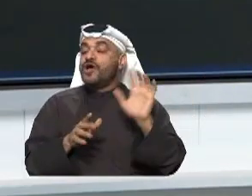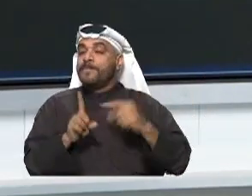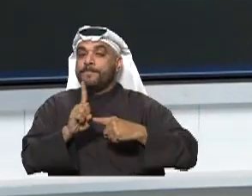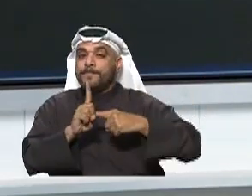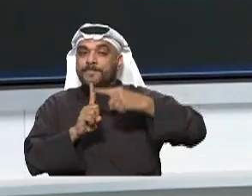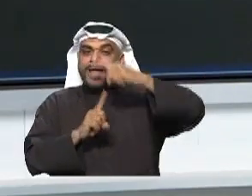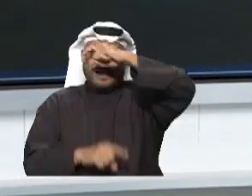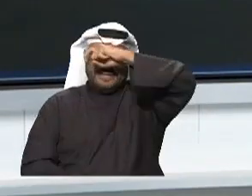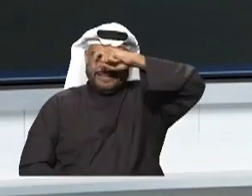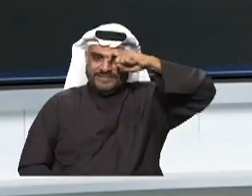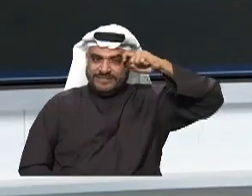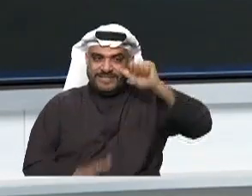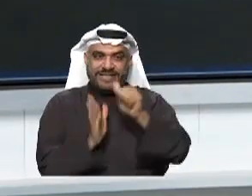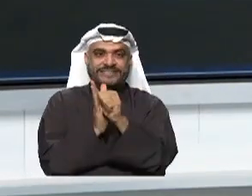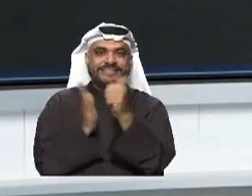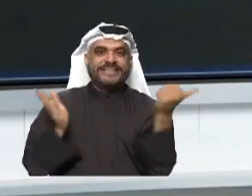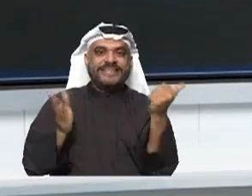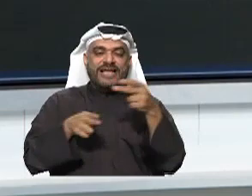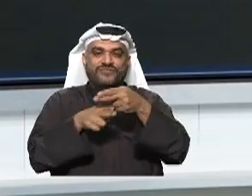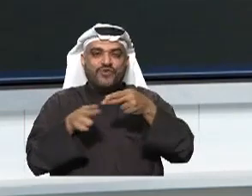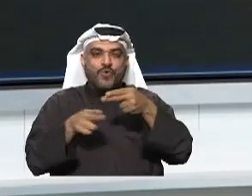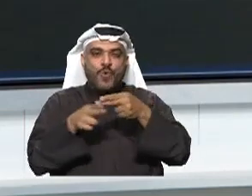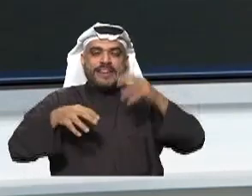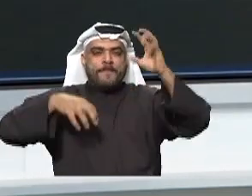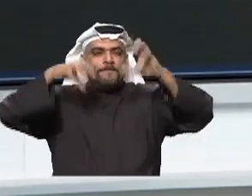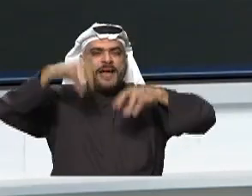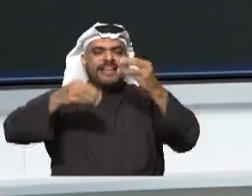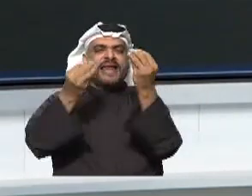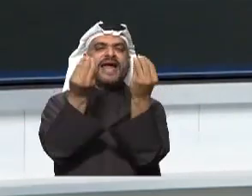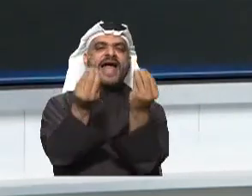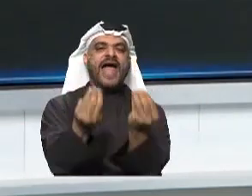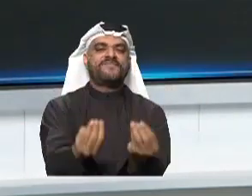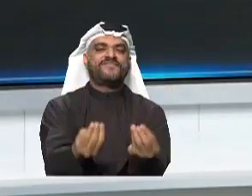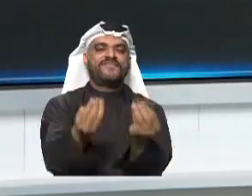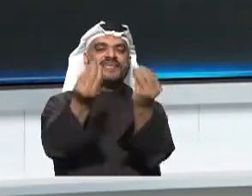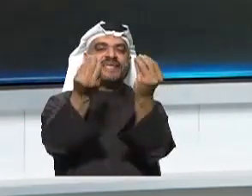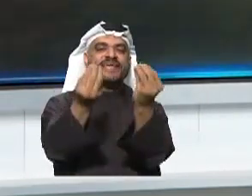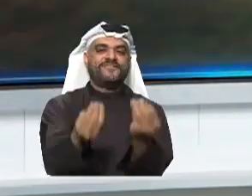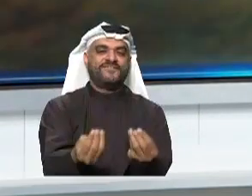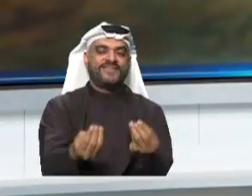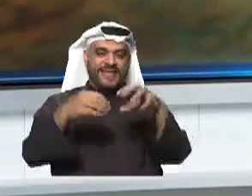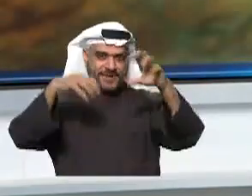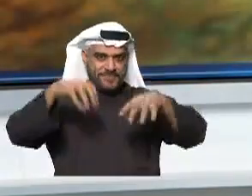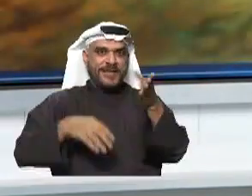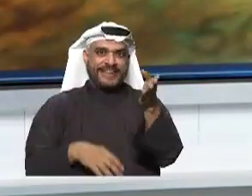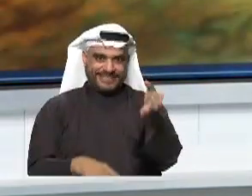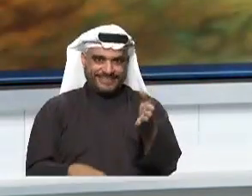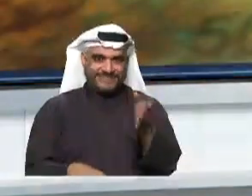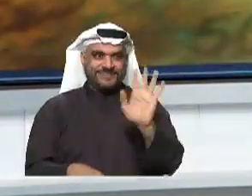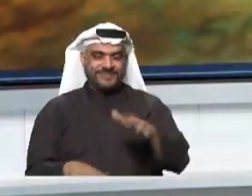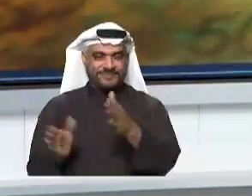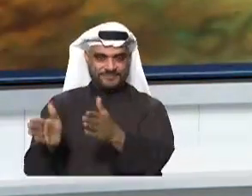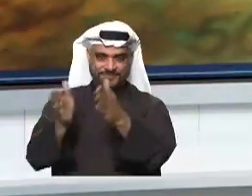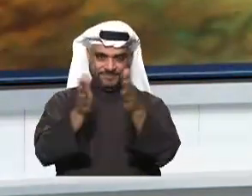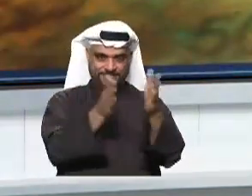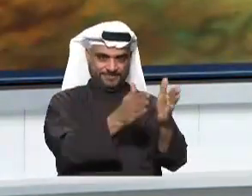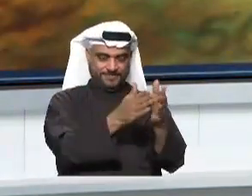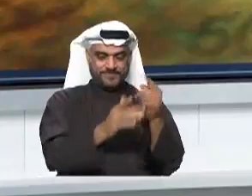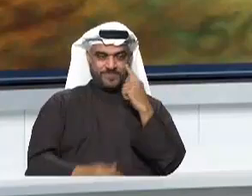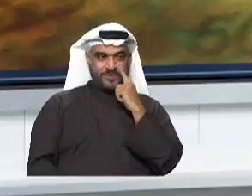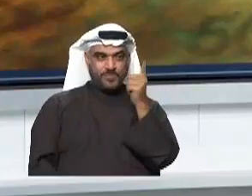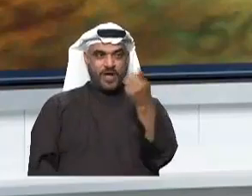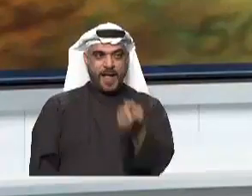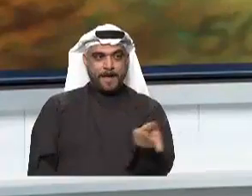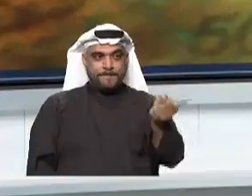الكويت، مع فرص لأمطار خفيفة إن شاء الله، وأيضا فوت ما بين 17 إلى 19 درجة مئوية على السواحل